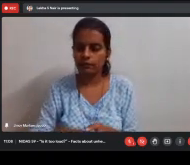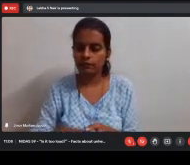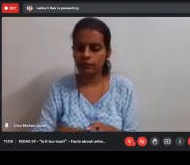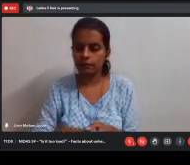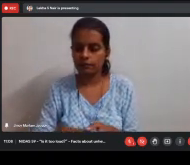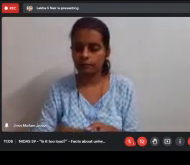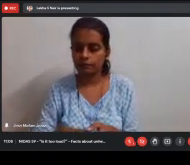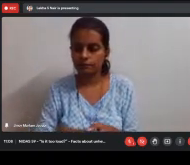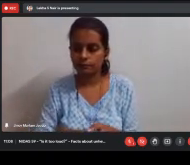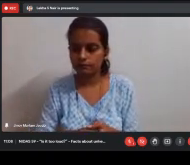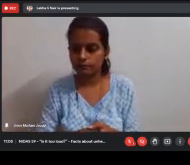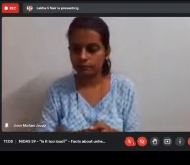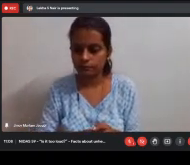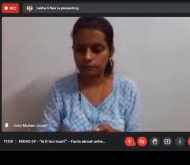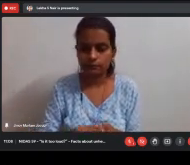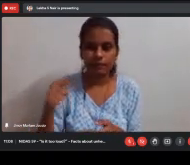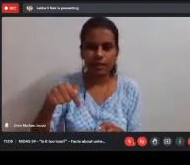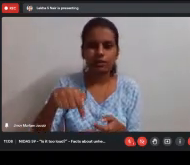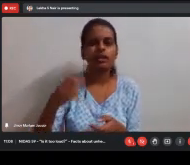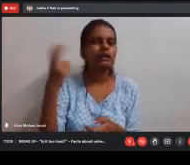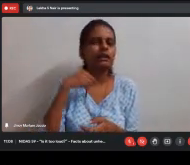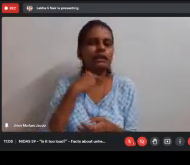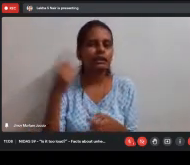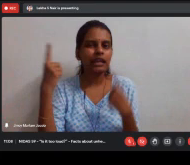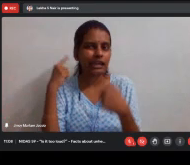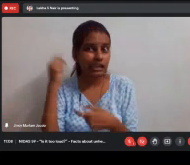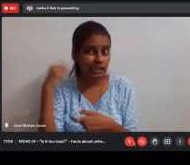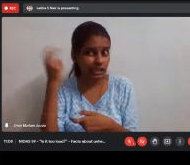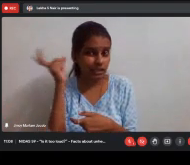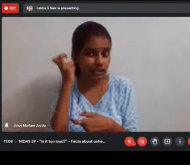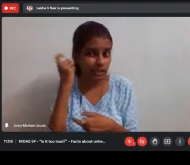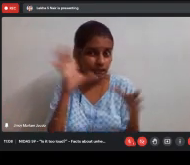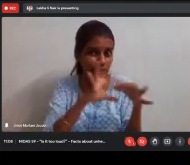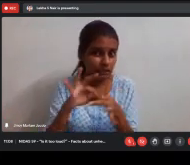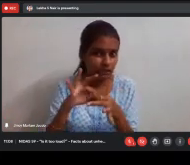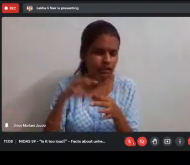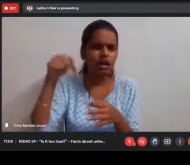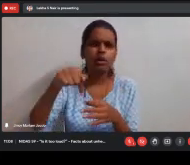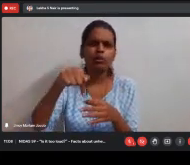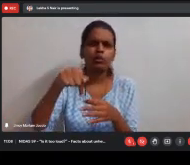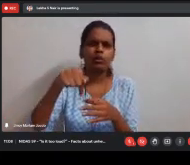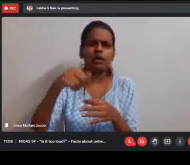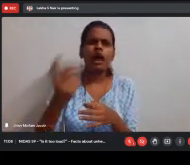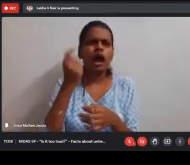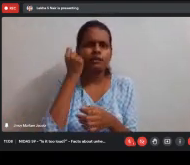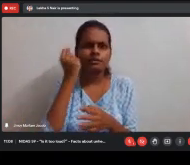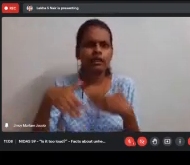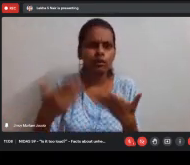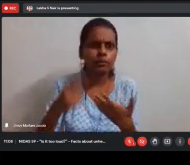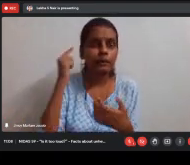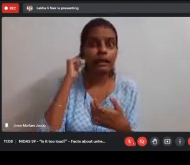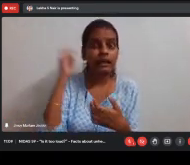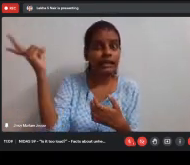സോ ഇങ്ങനെയാണ് നമ്മള് ശബ്ദം കേട്ട് മനസ്സിലാക്കുന്നത്. അതായത് ആ ശബ്ദങ്ങൾ തിരിച്ച് ബ്രെയിനിൽ